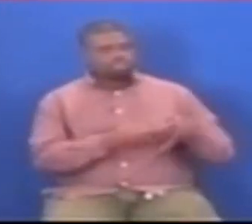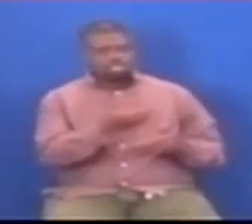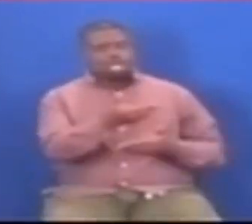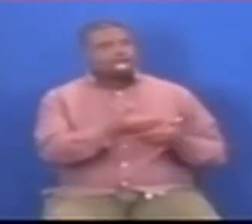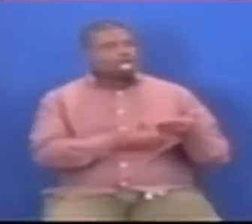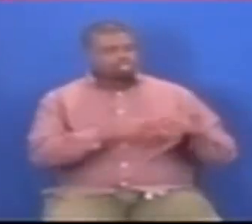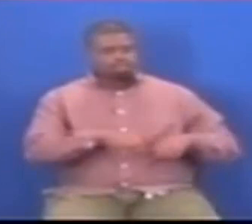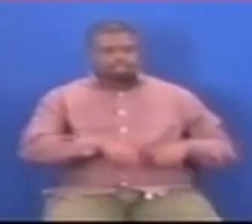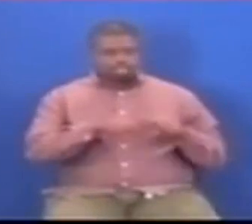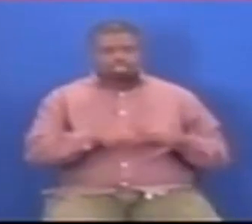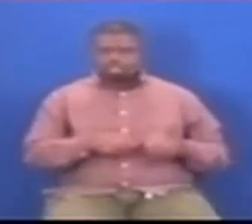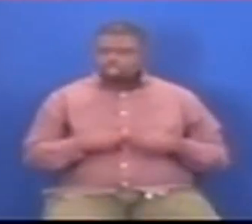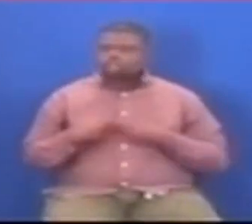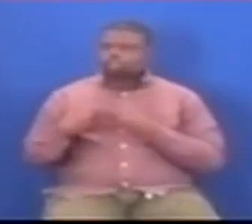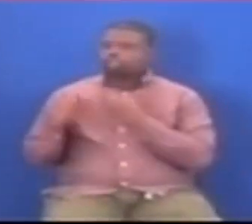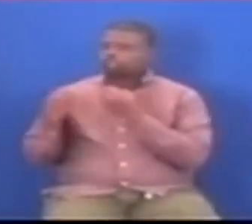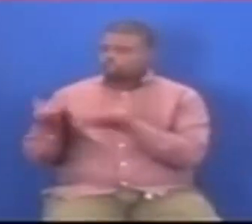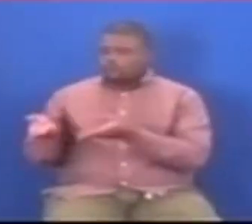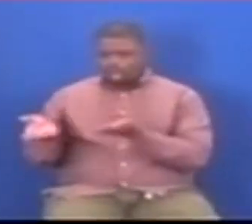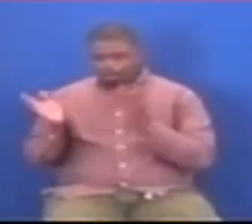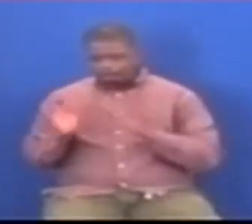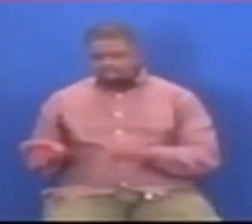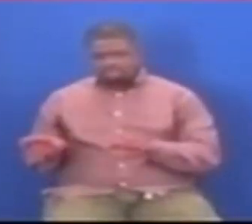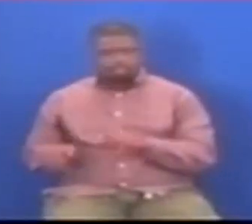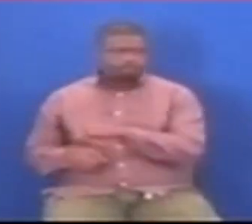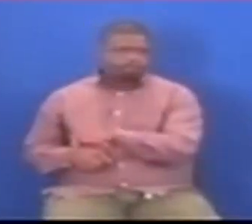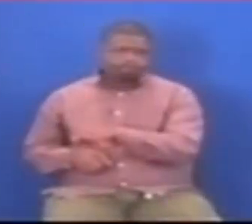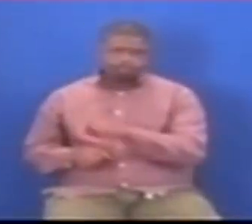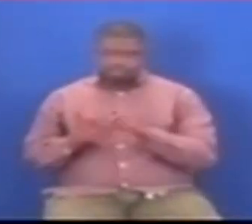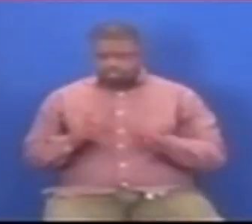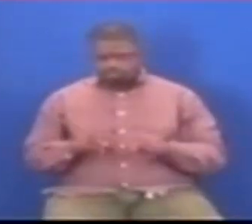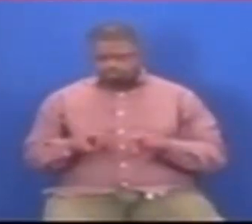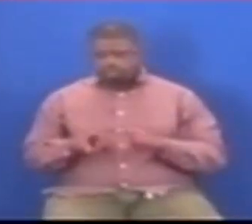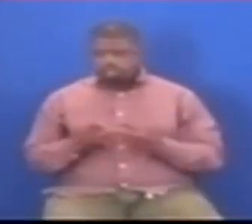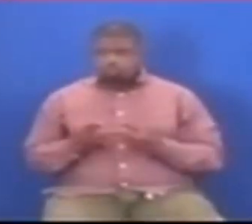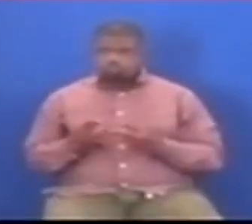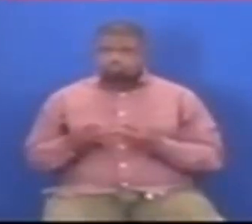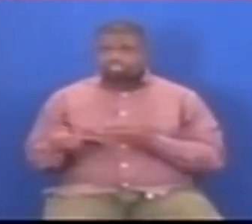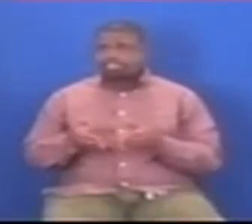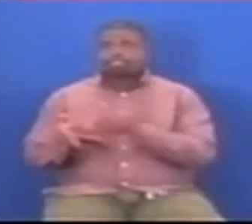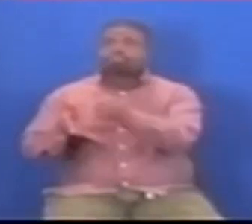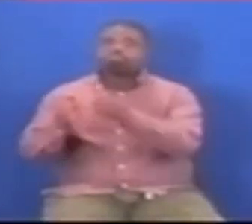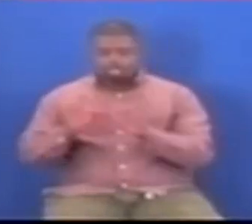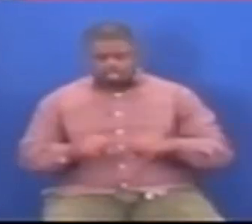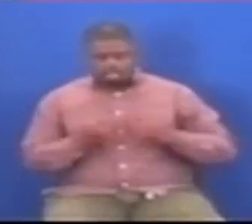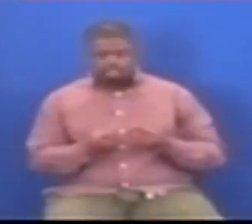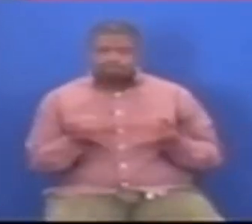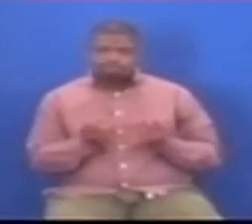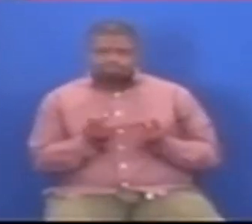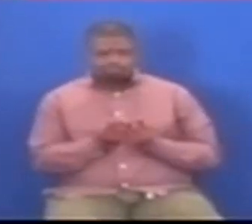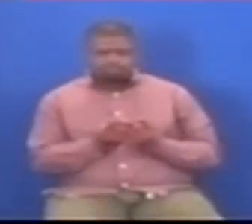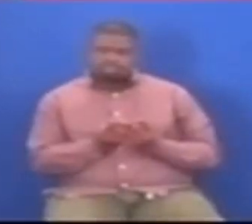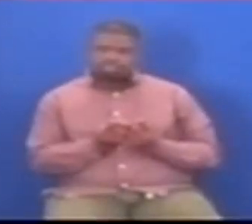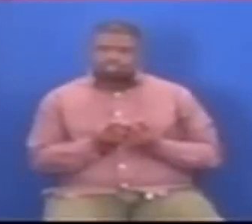husika inapaswa kuwa imekamilika kwa hati miliki za kawaida analog system. Lakini aidha, kwa upande wa hati